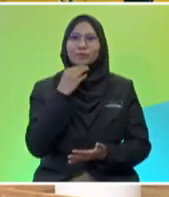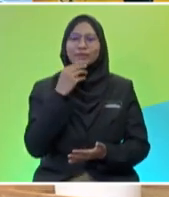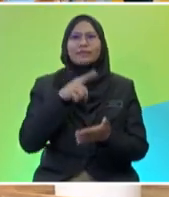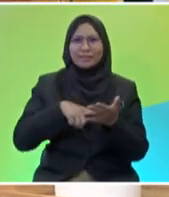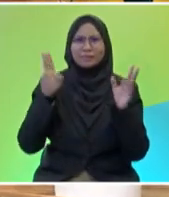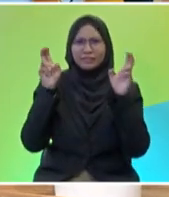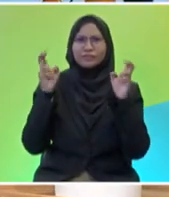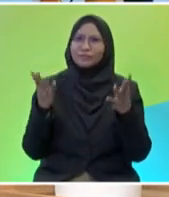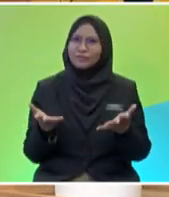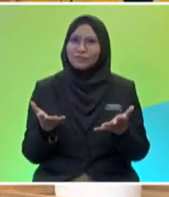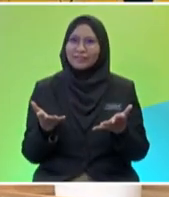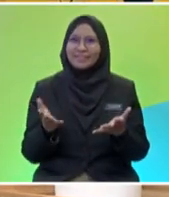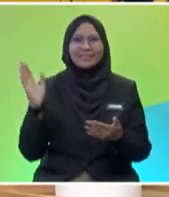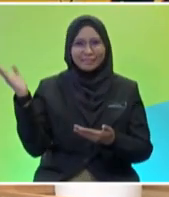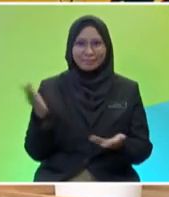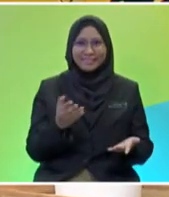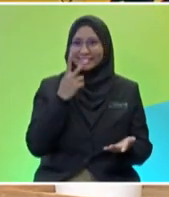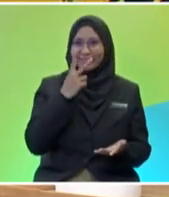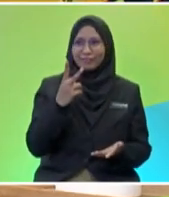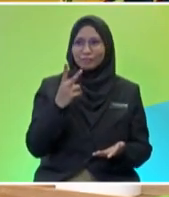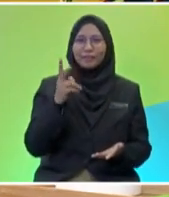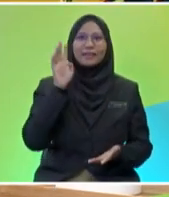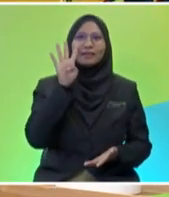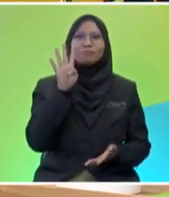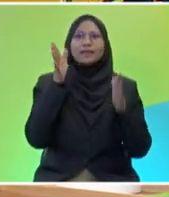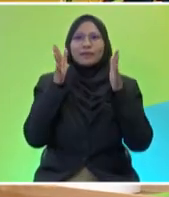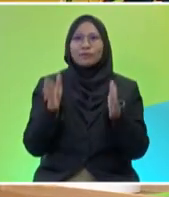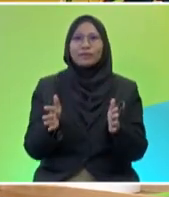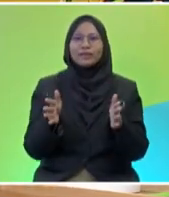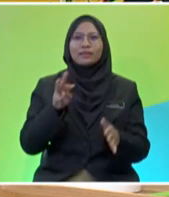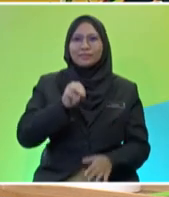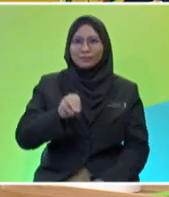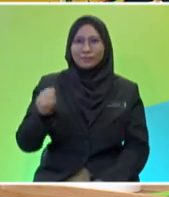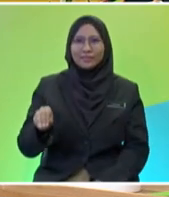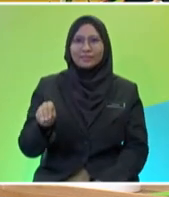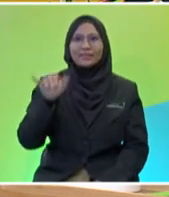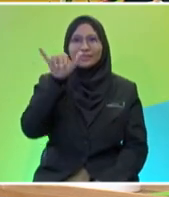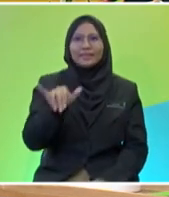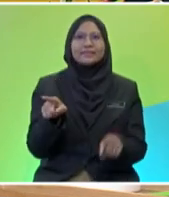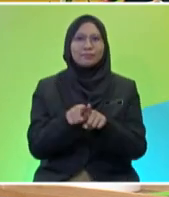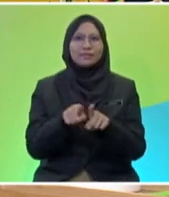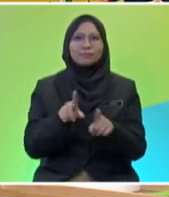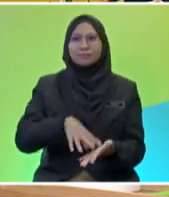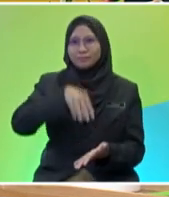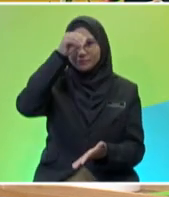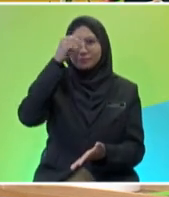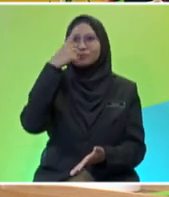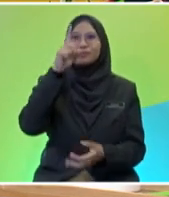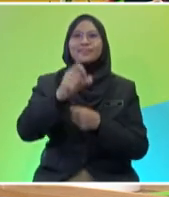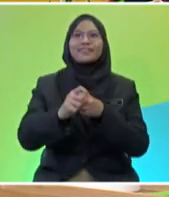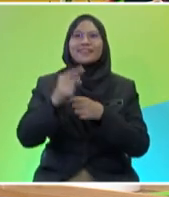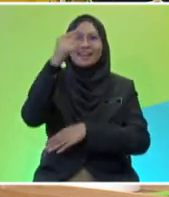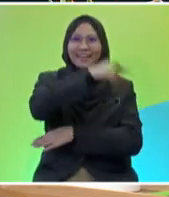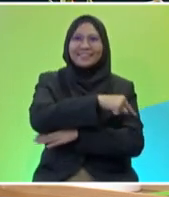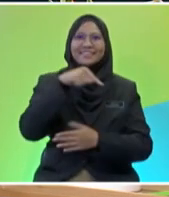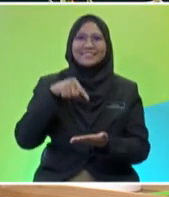kita pada hari ini kita perkenalkan empat murid kita yang akan bersama-sama belajar bersama kita pada hari ini job gue silahkan mereka